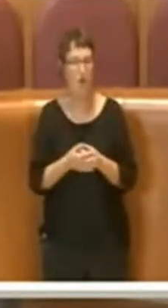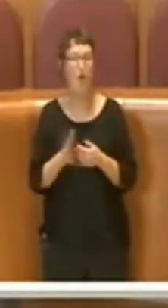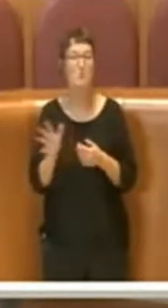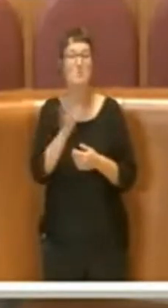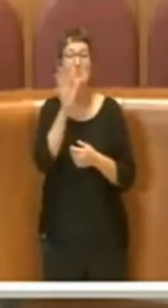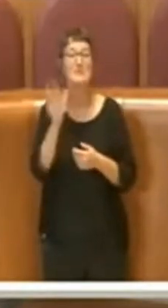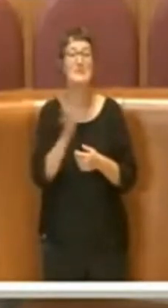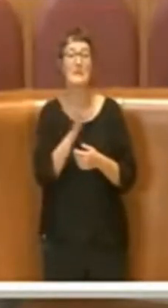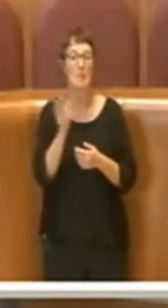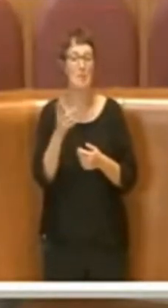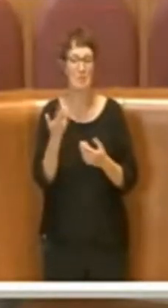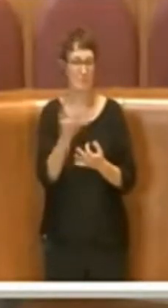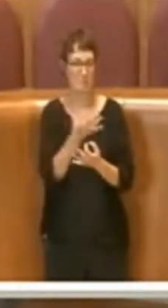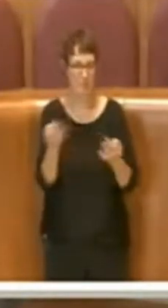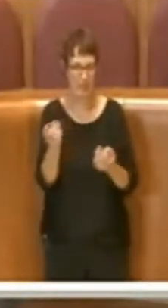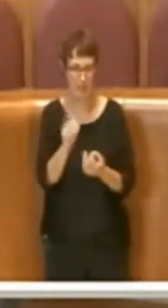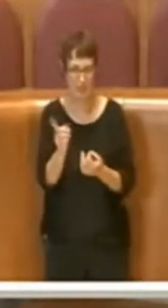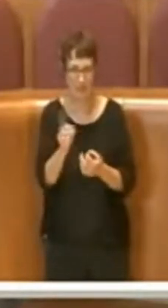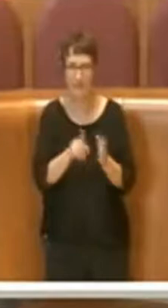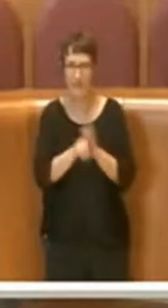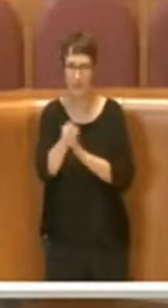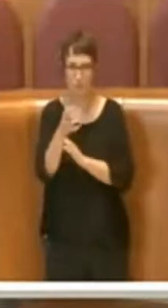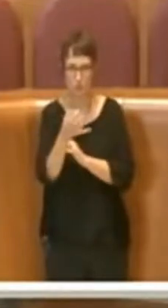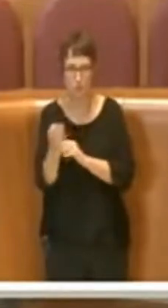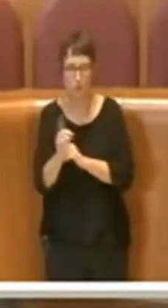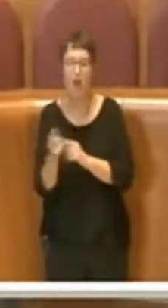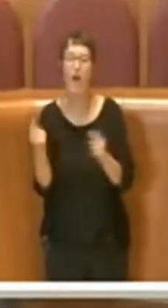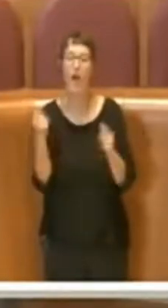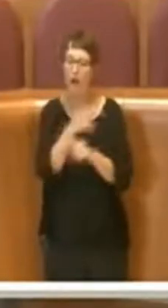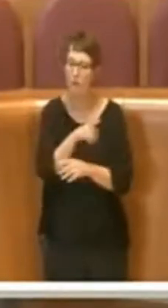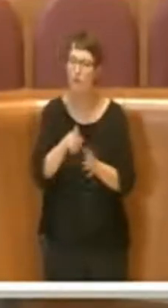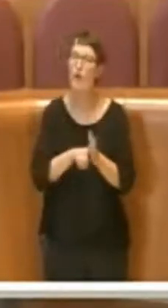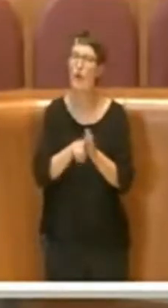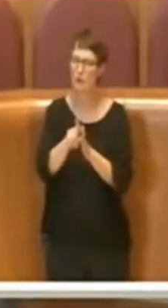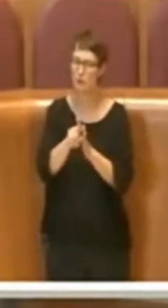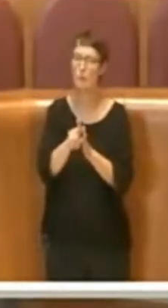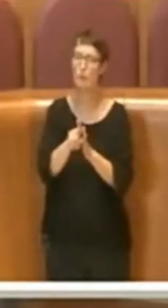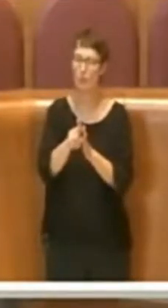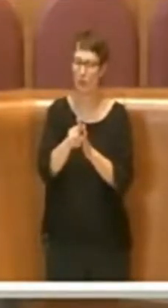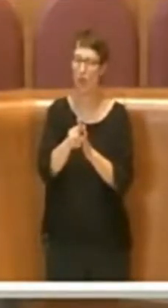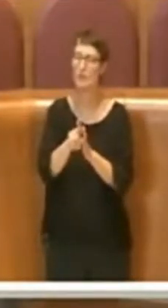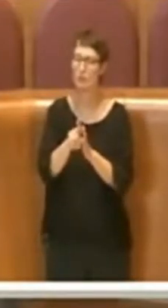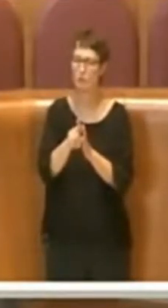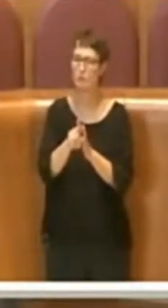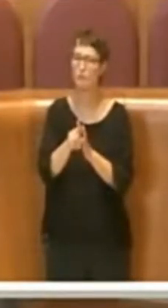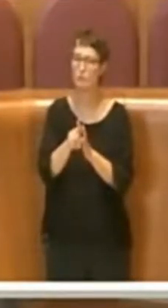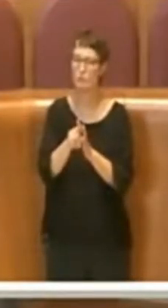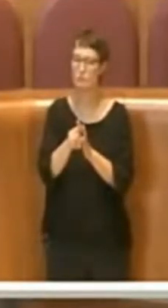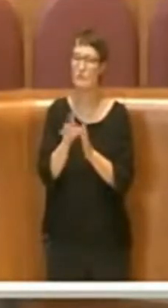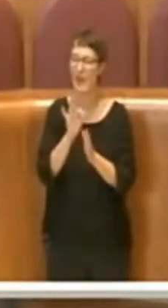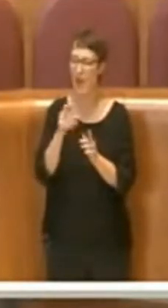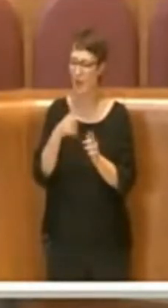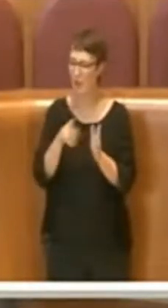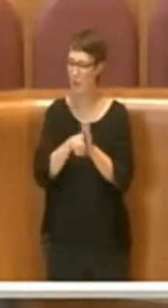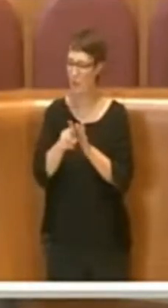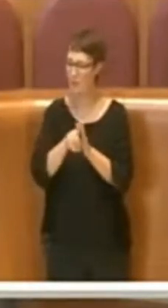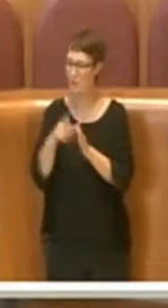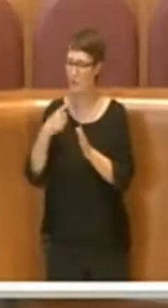dimostrato che alcuni obiettivi, alcuni risultati ai quali abbiamo aspirato poi piano